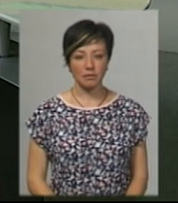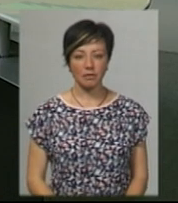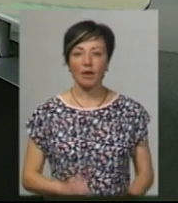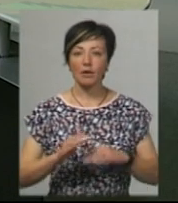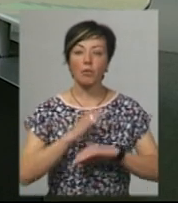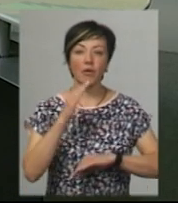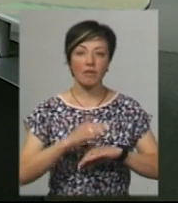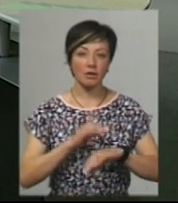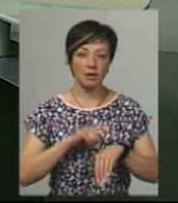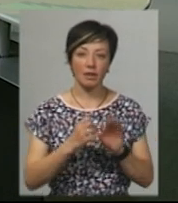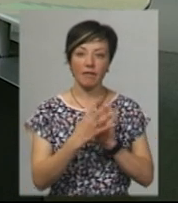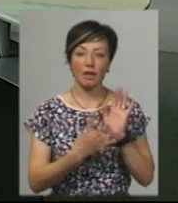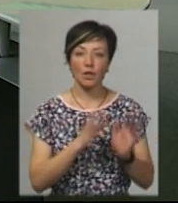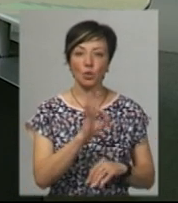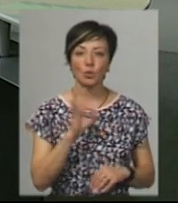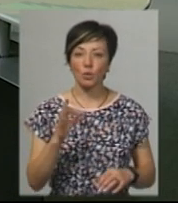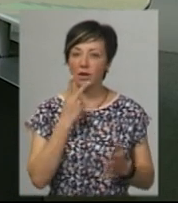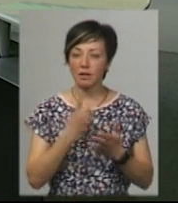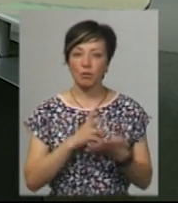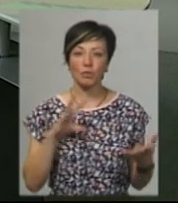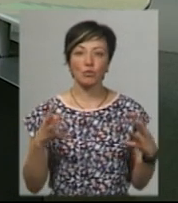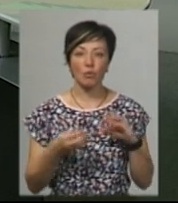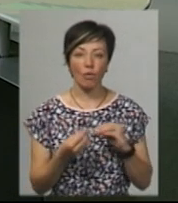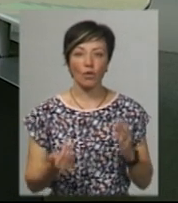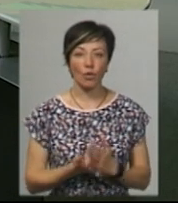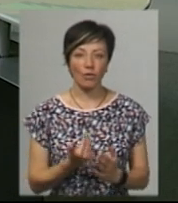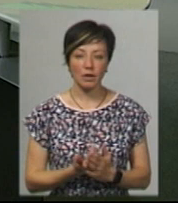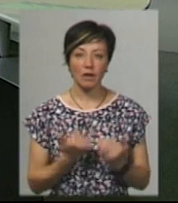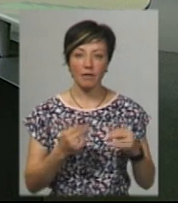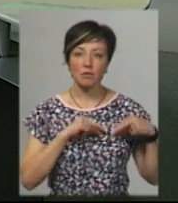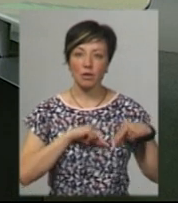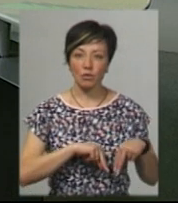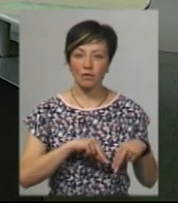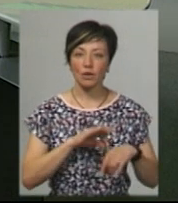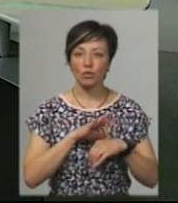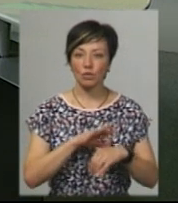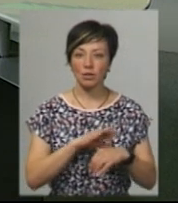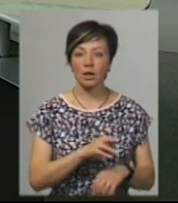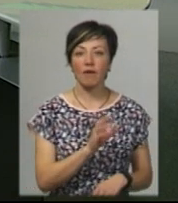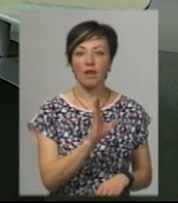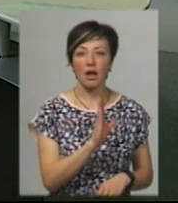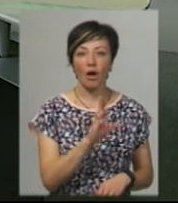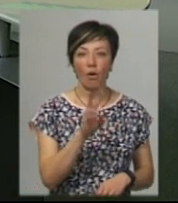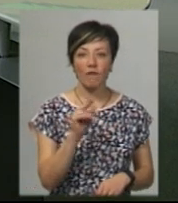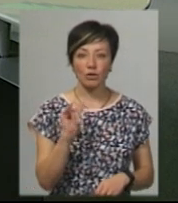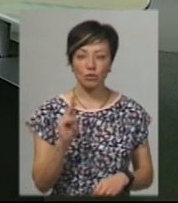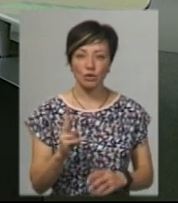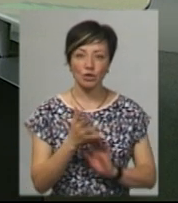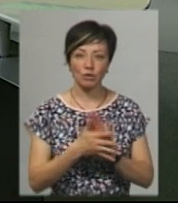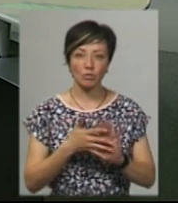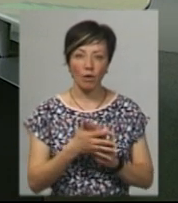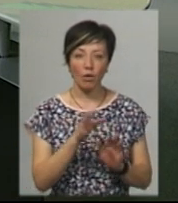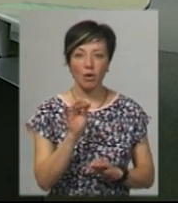Доброго вечора. На годиннику 19:00. Ви дивитесь підсумковий випуск новин. У студії для вас працює ведуча Валерія Ковальчук. На жестову